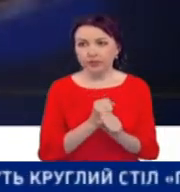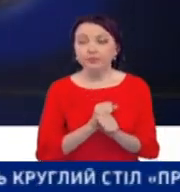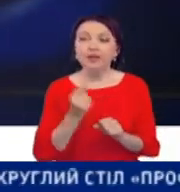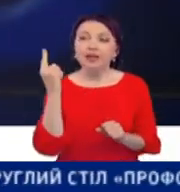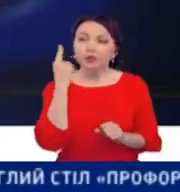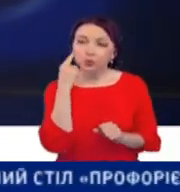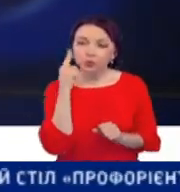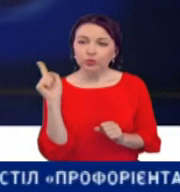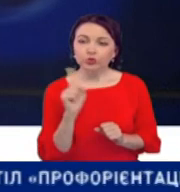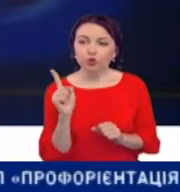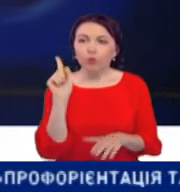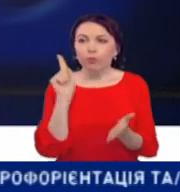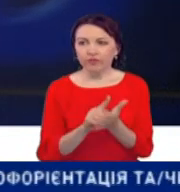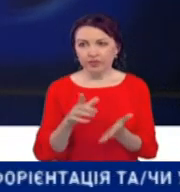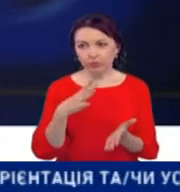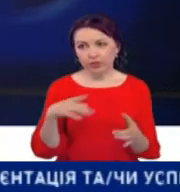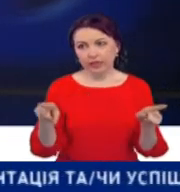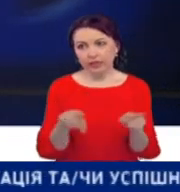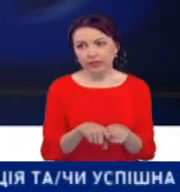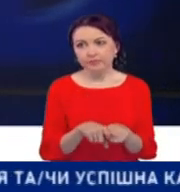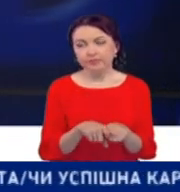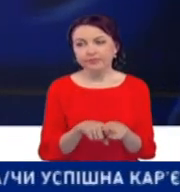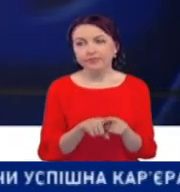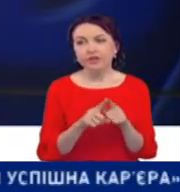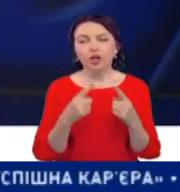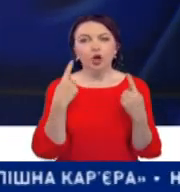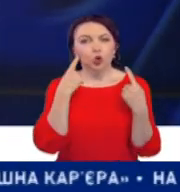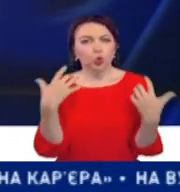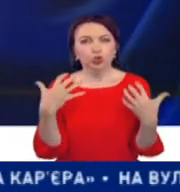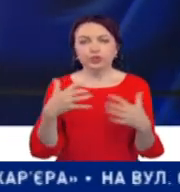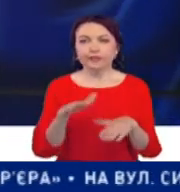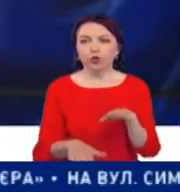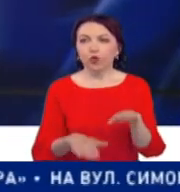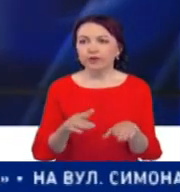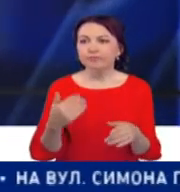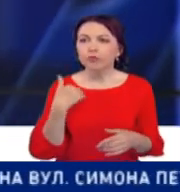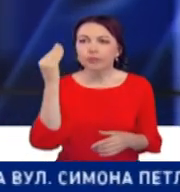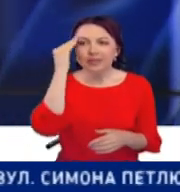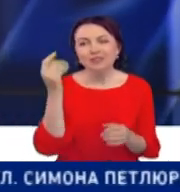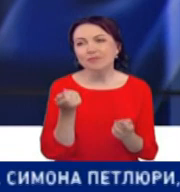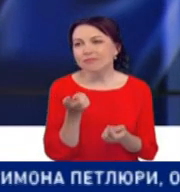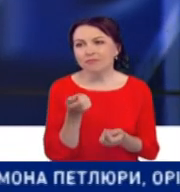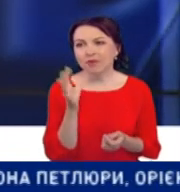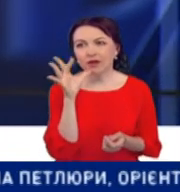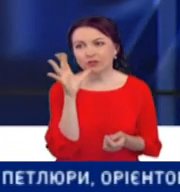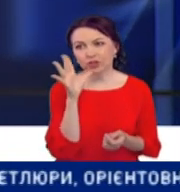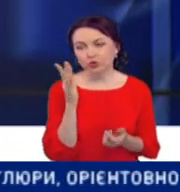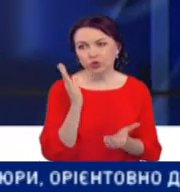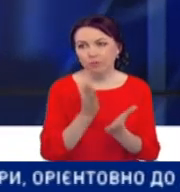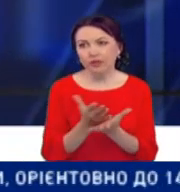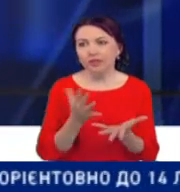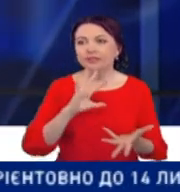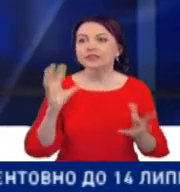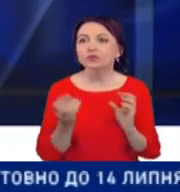що повинні бути такі гучні кроки, але, як на мене, це дуже малий термін, щоб мати якісь